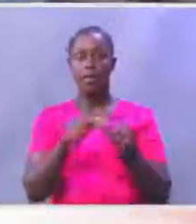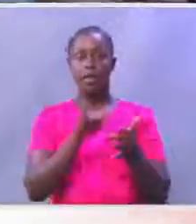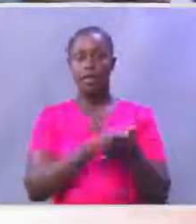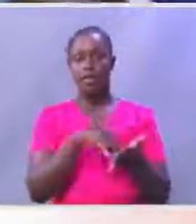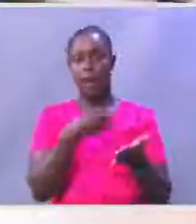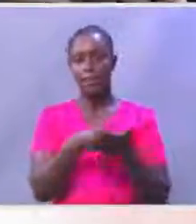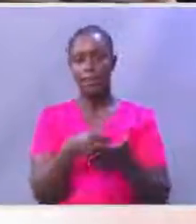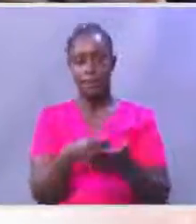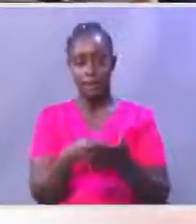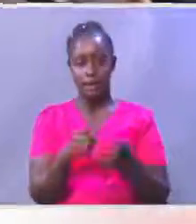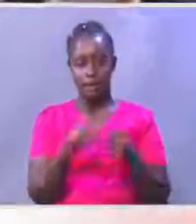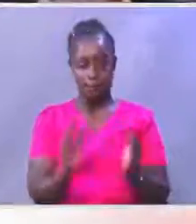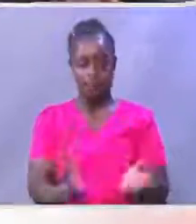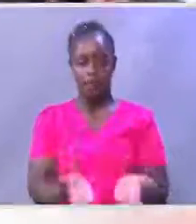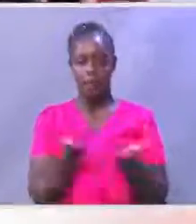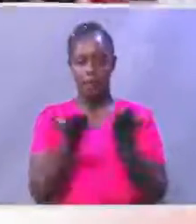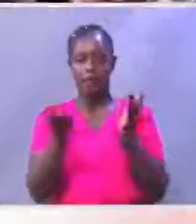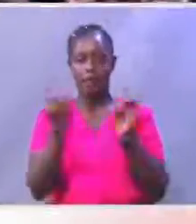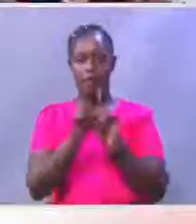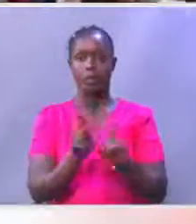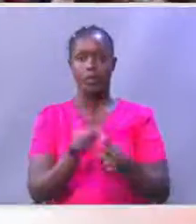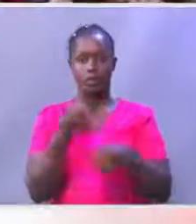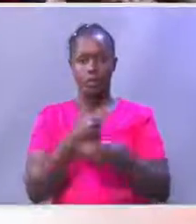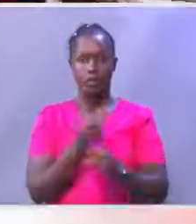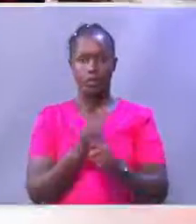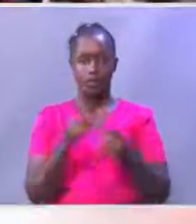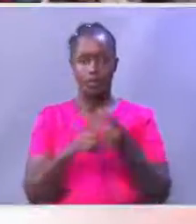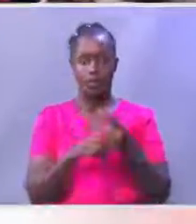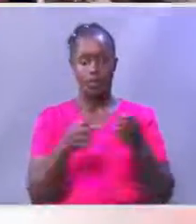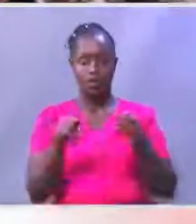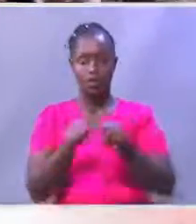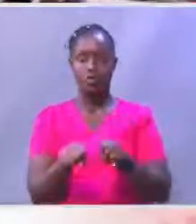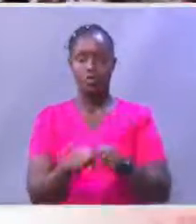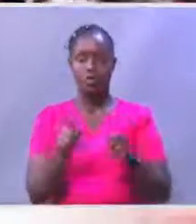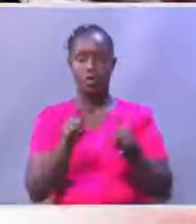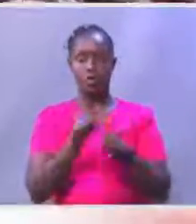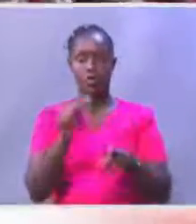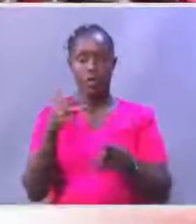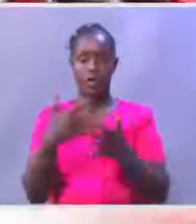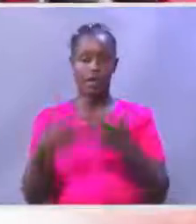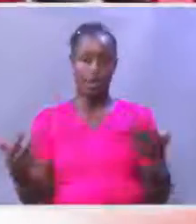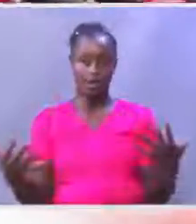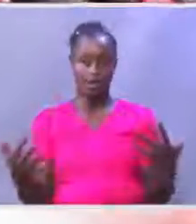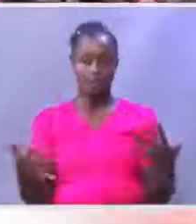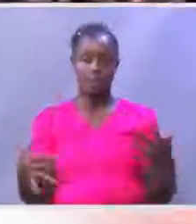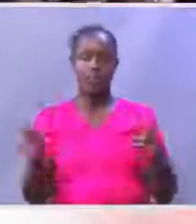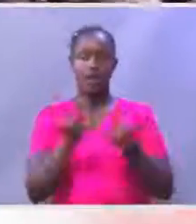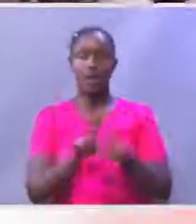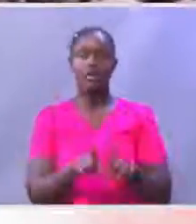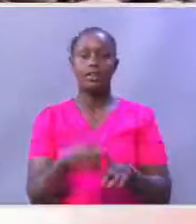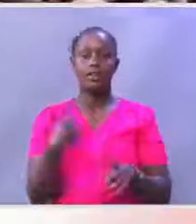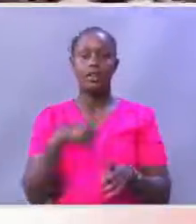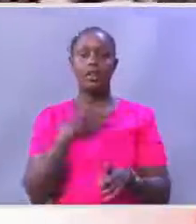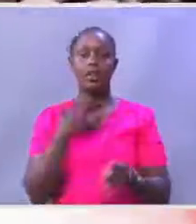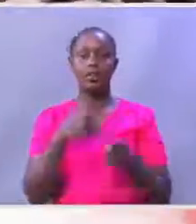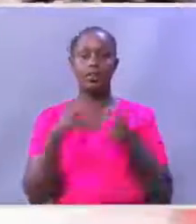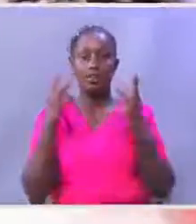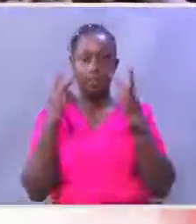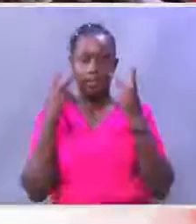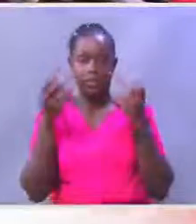inaimarishwa, tutengeneza viatu na vitu kama hizo, sio? Alafu vile vile tunataka kuona